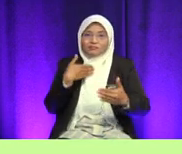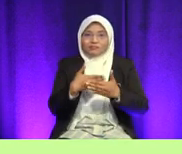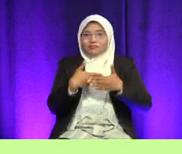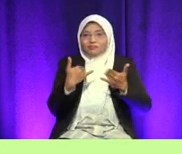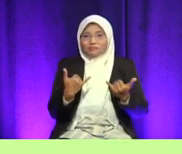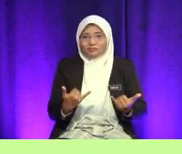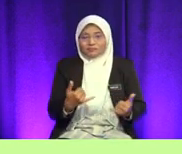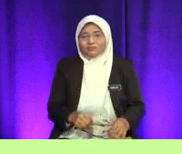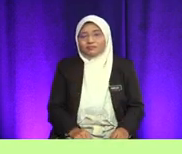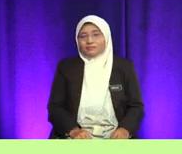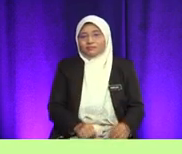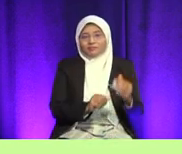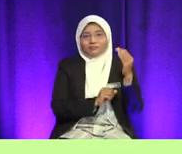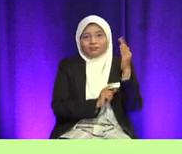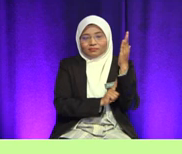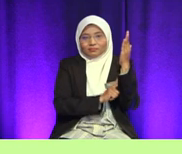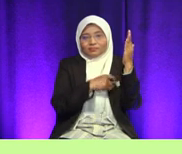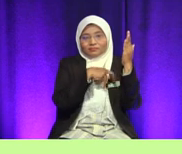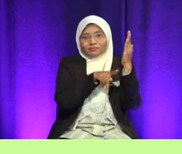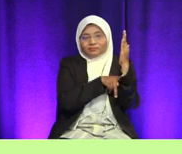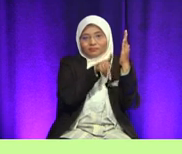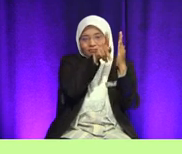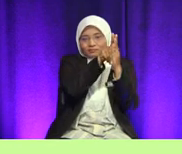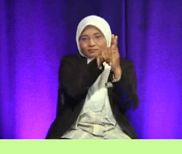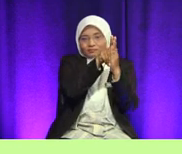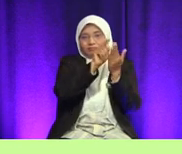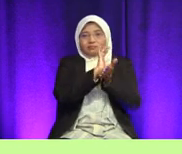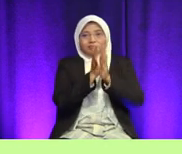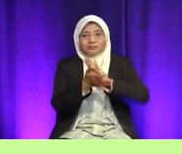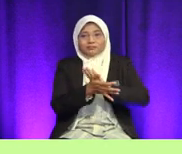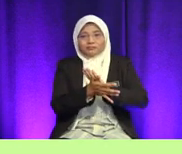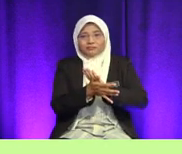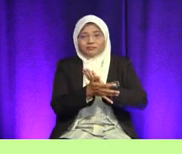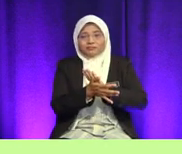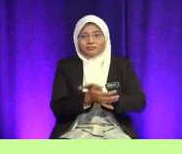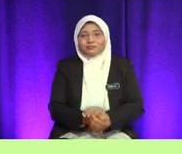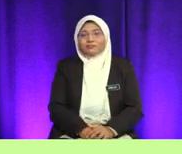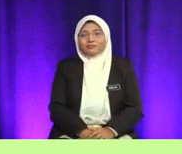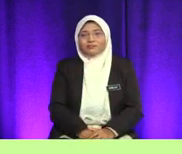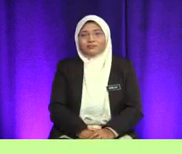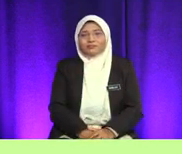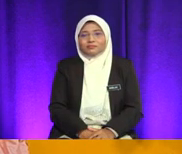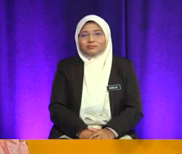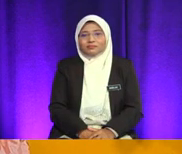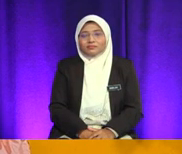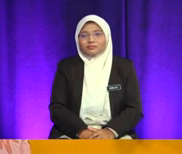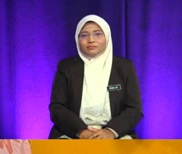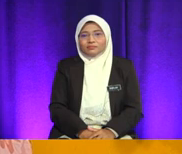bertugas sebagai pengguban dan menentukan sistem perundangan negara kita